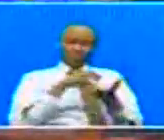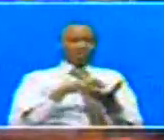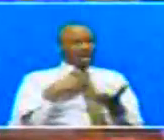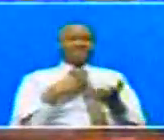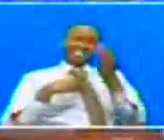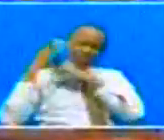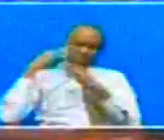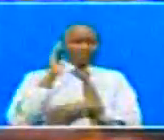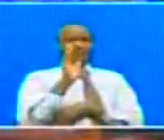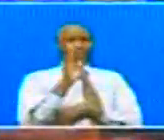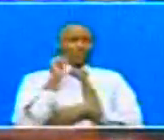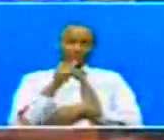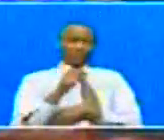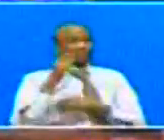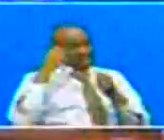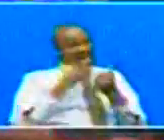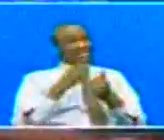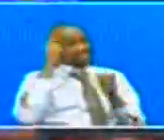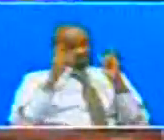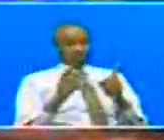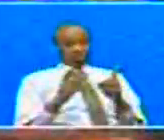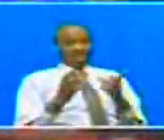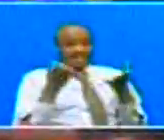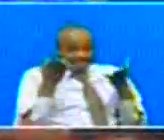history which require hard decisions. Uhuru has